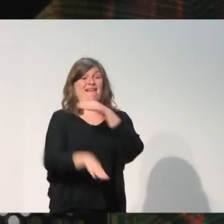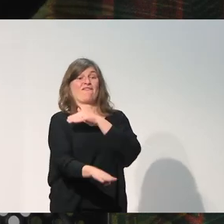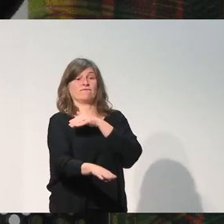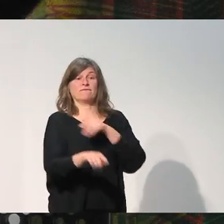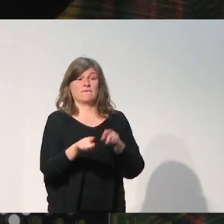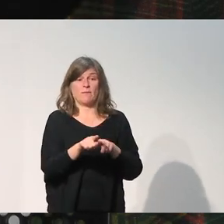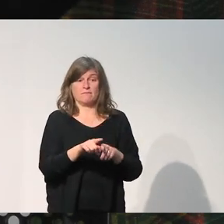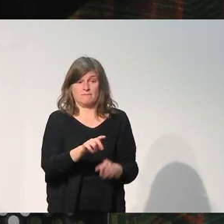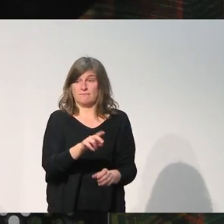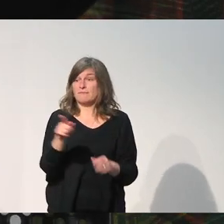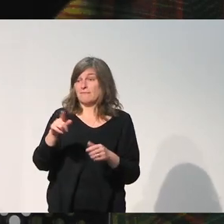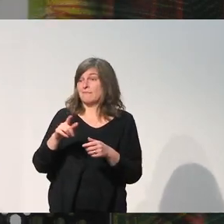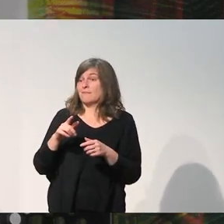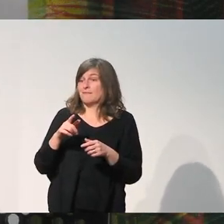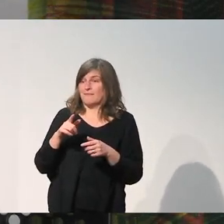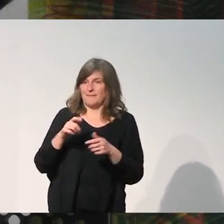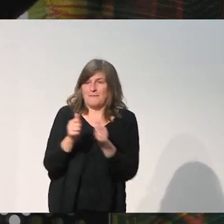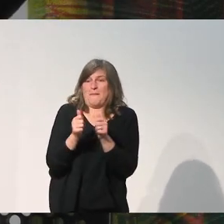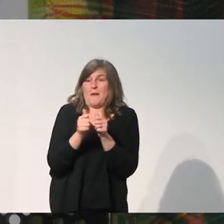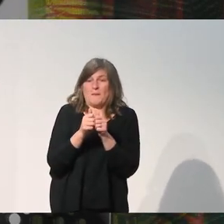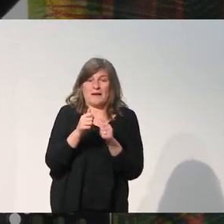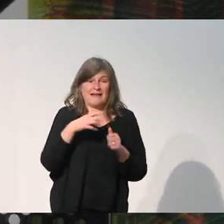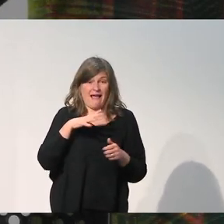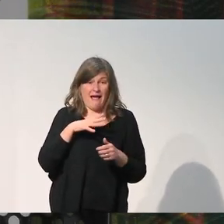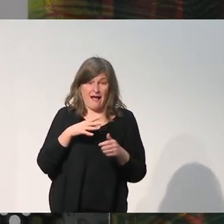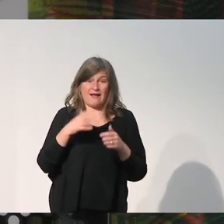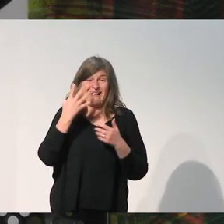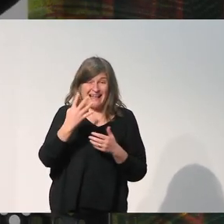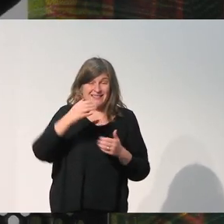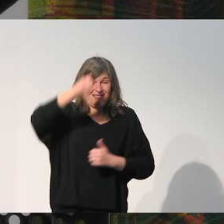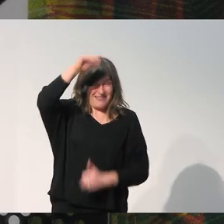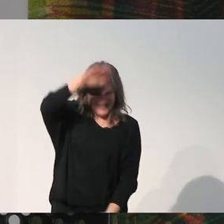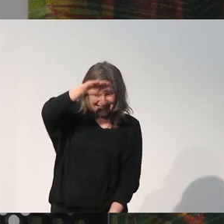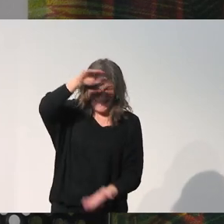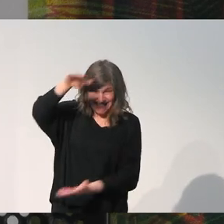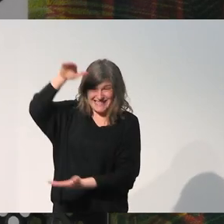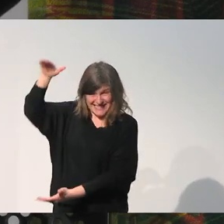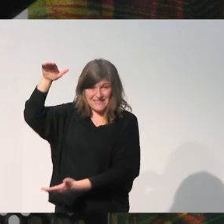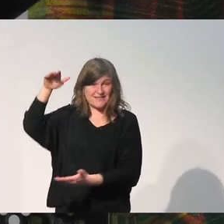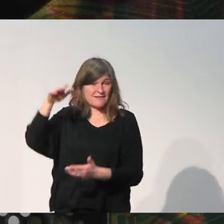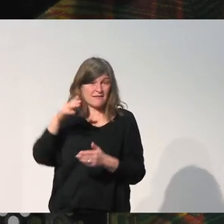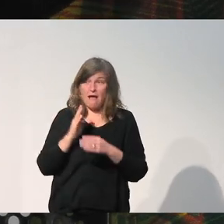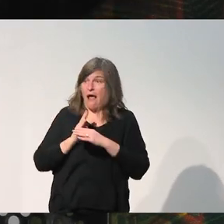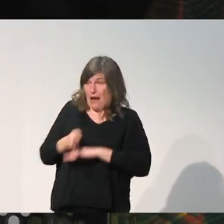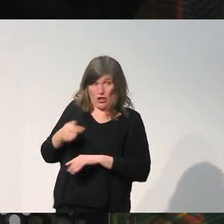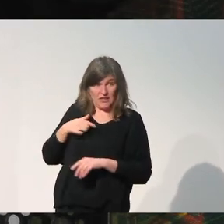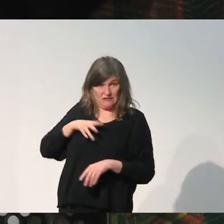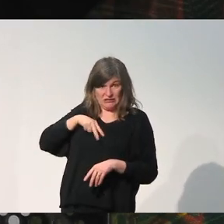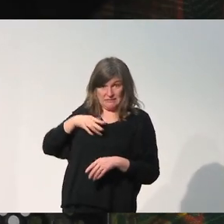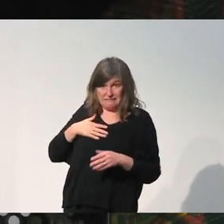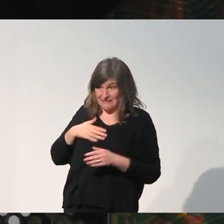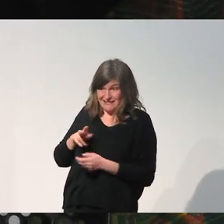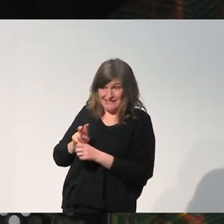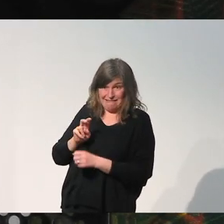Ma compagne peut le confirmer. J'ai quatre grands box de lettres que j'ai mis chez moi à l'entrée, qui restaient là, je ne savais pas quoi en faire, et c'était des milliers et